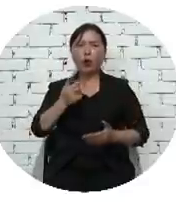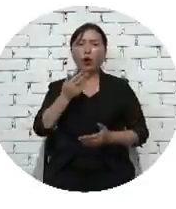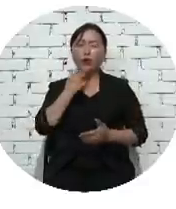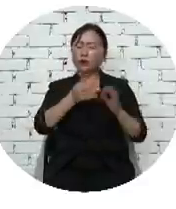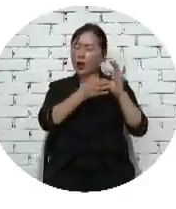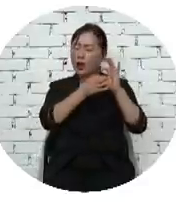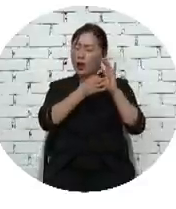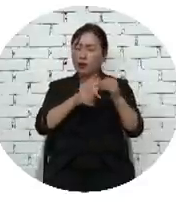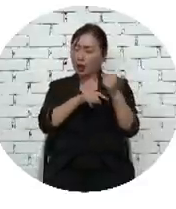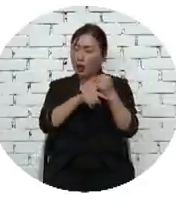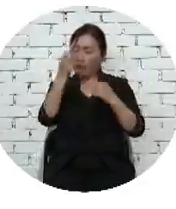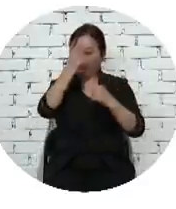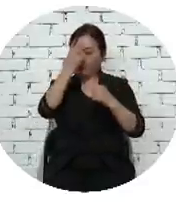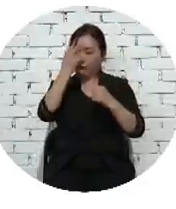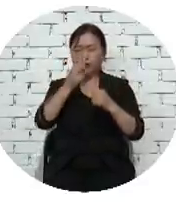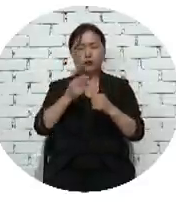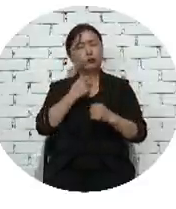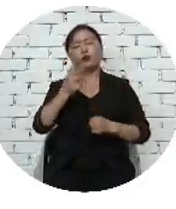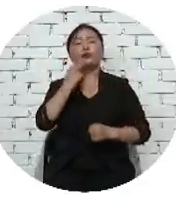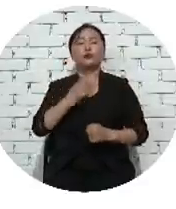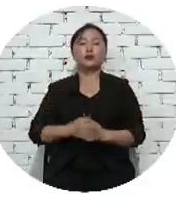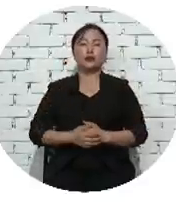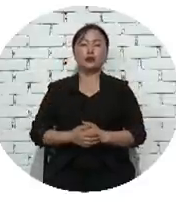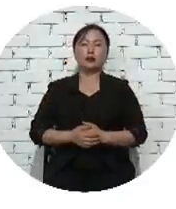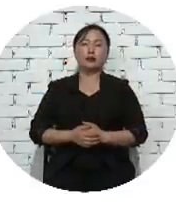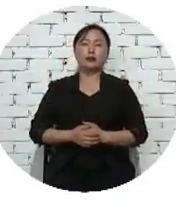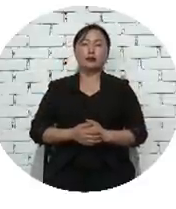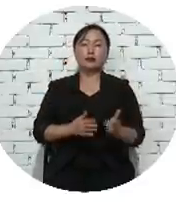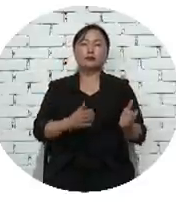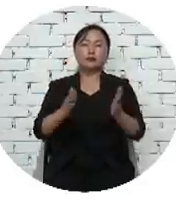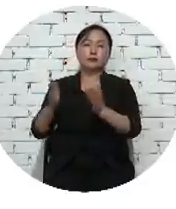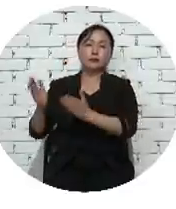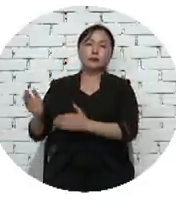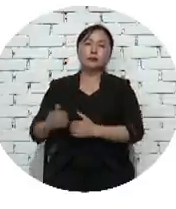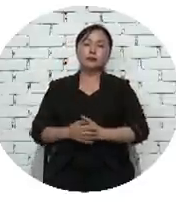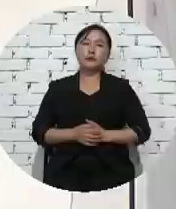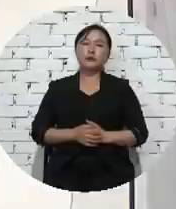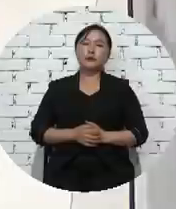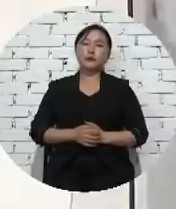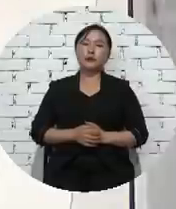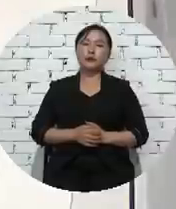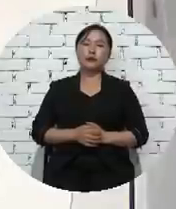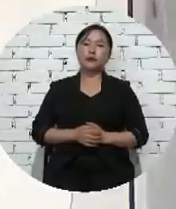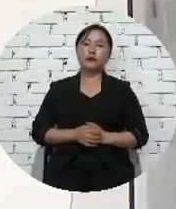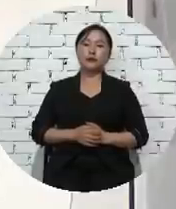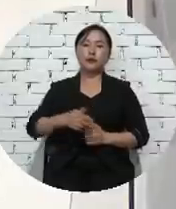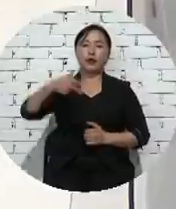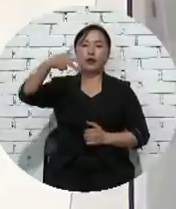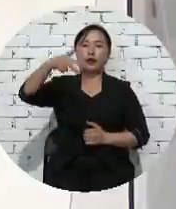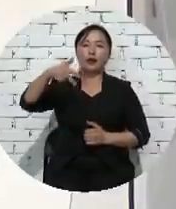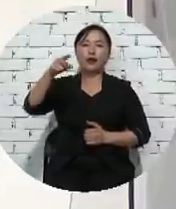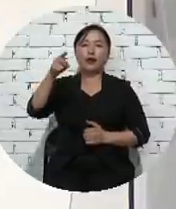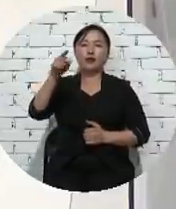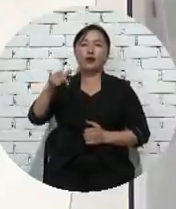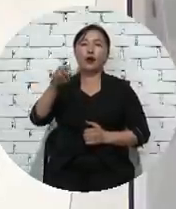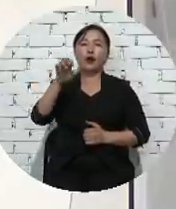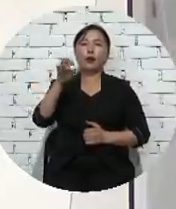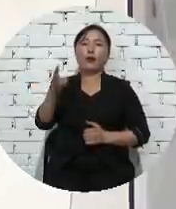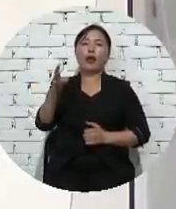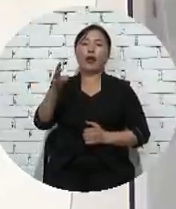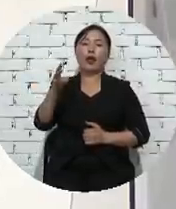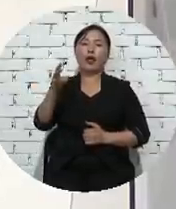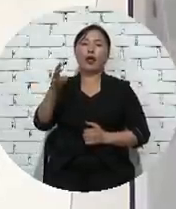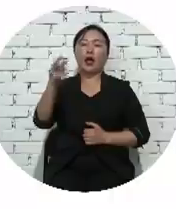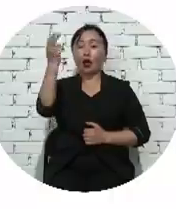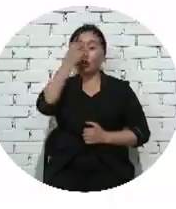것 같은데요. 예, 네. 그 전혀 그 회한이나 뭐 예. 잠깐만 이런 건 없고 예. 적폐 수사라는 예. 단어 자체에 대해서는 동의를